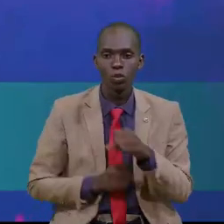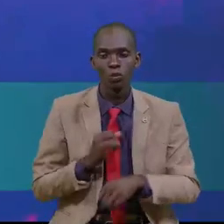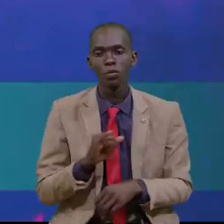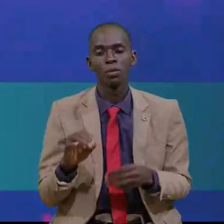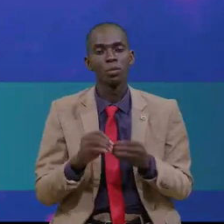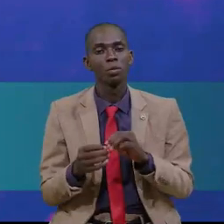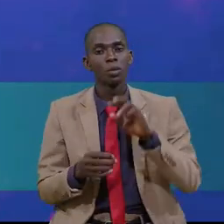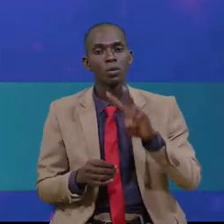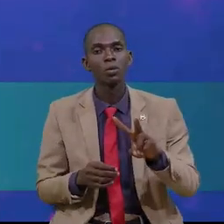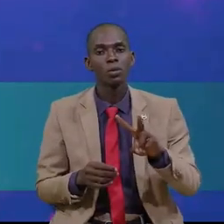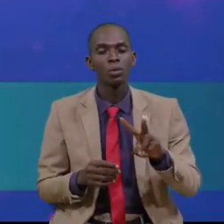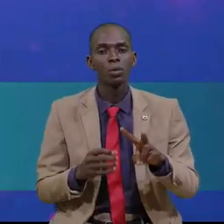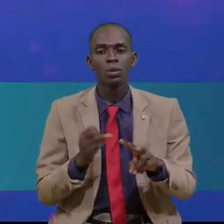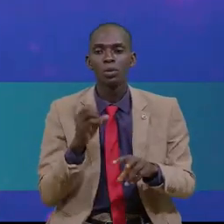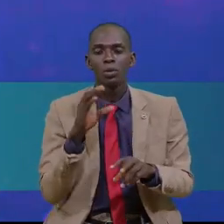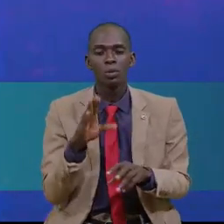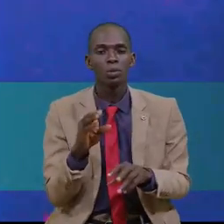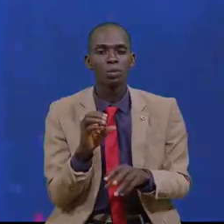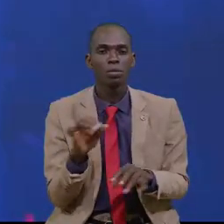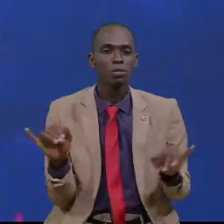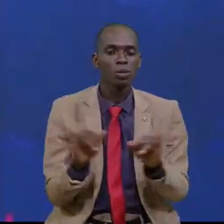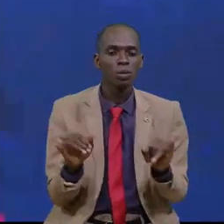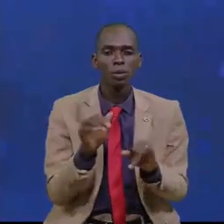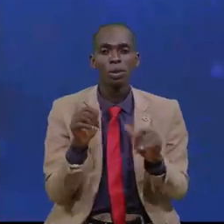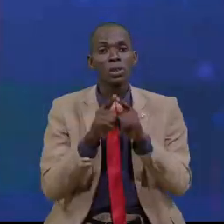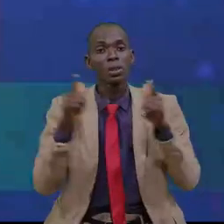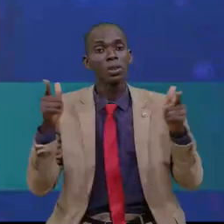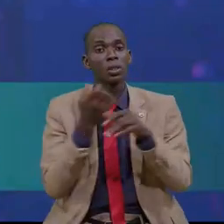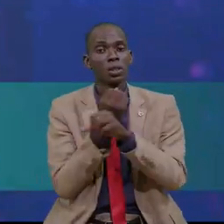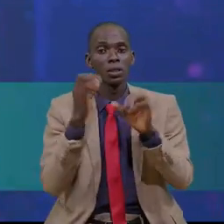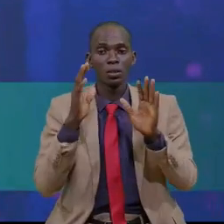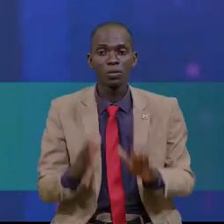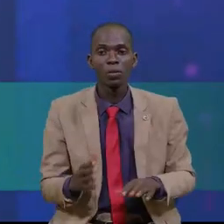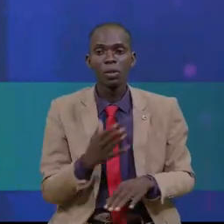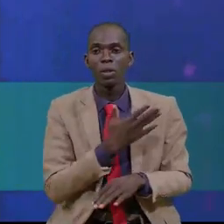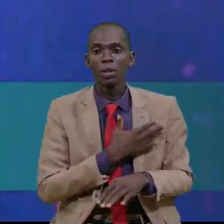éternelle. Deuxième élément, un si grand sauveur et